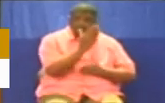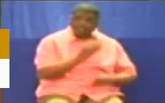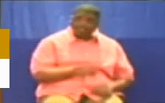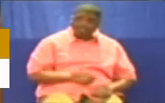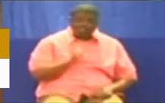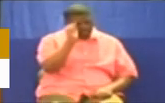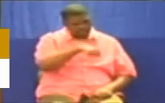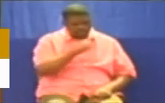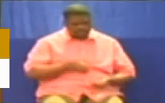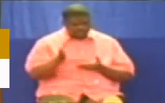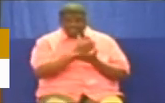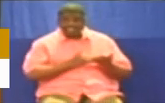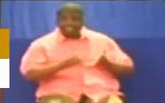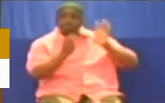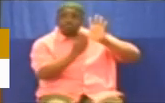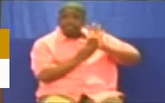Sehemu ya 8 inafikiwa?